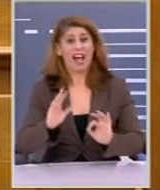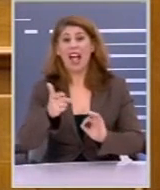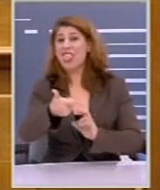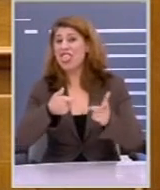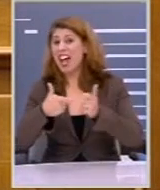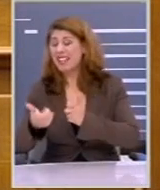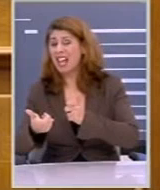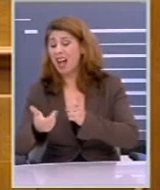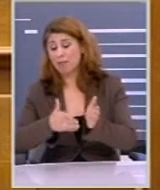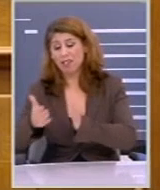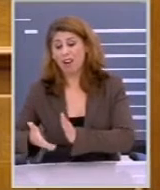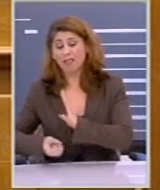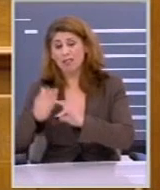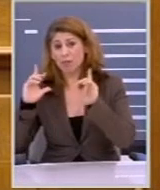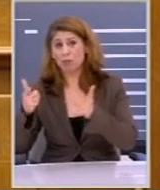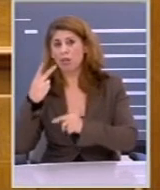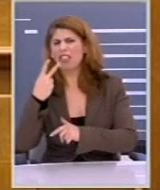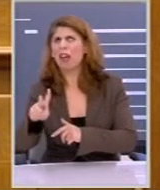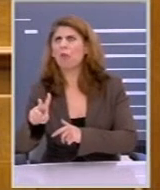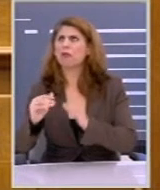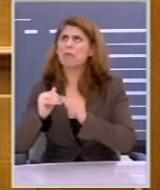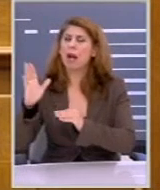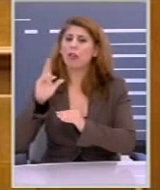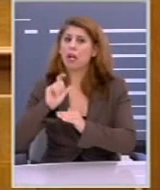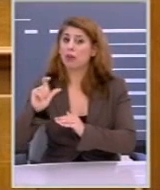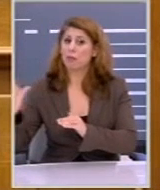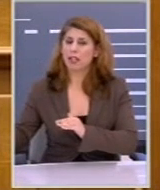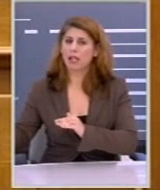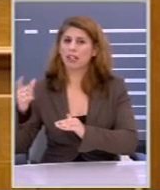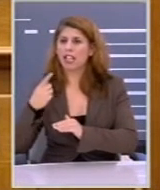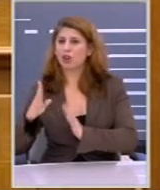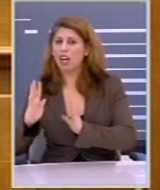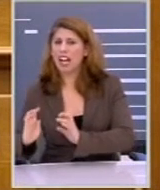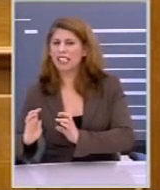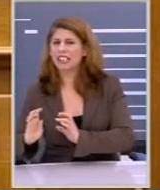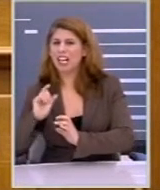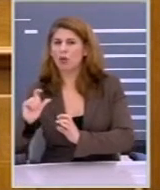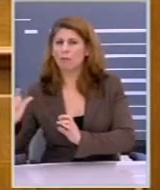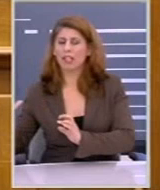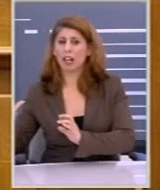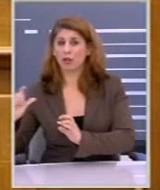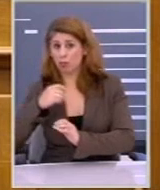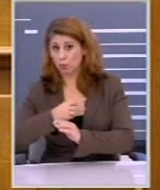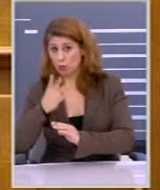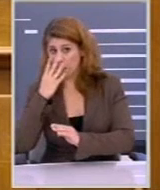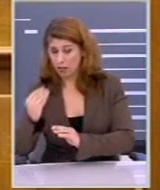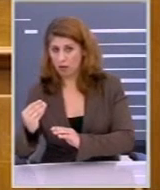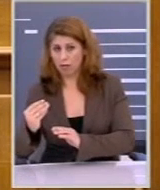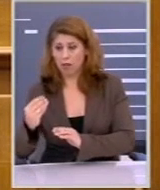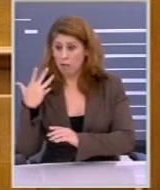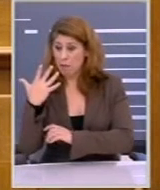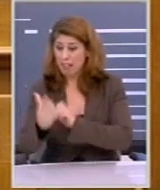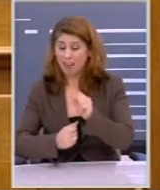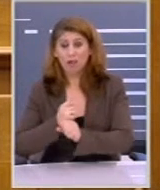που είναι 200 και εκατομμύρια και τα δάνεια του ΠΑΣΟΚ που είναι 190 κάτι και έχουν να πληρωθούν εδώ και 5 χρόνια, όχι απλά